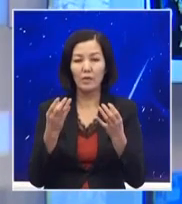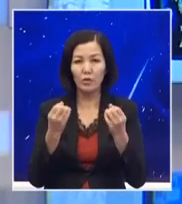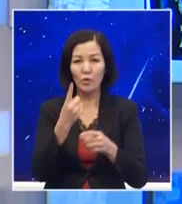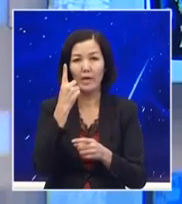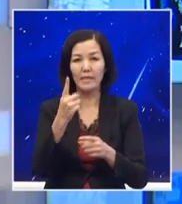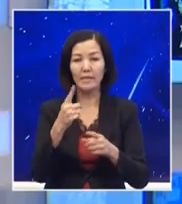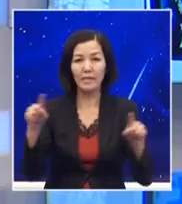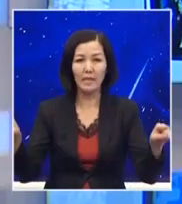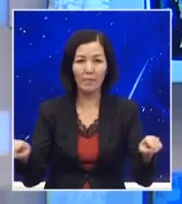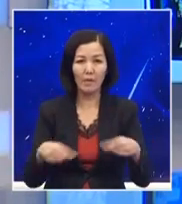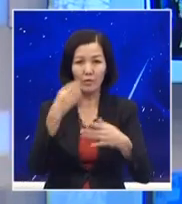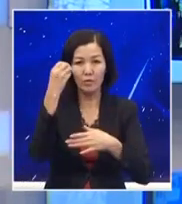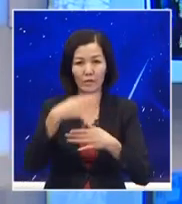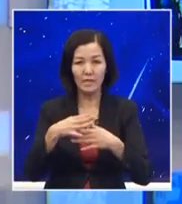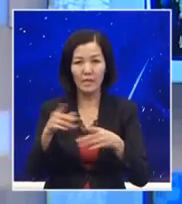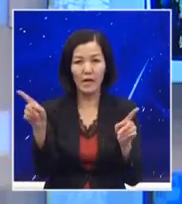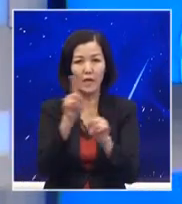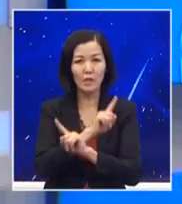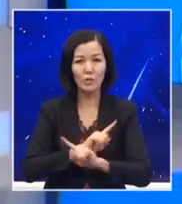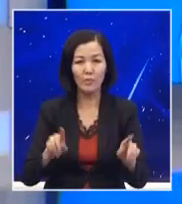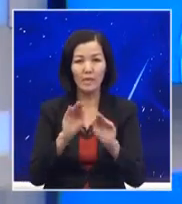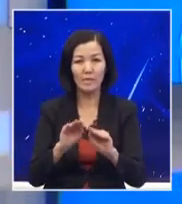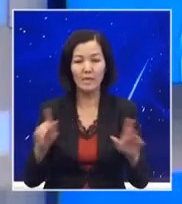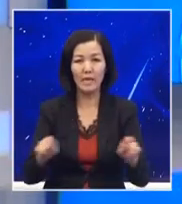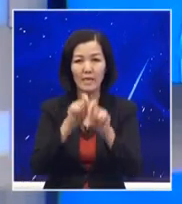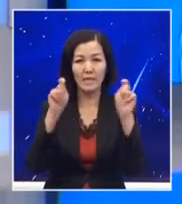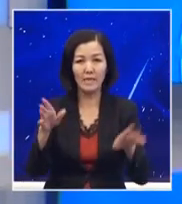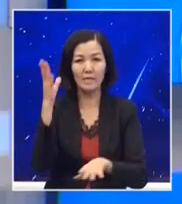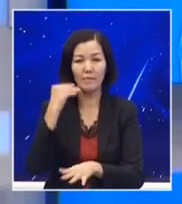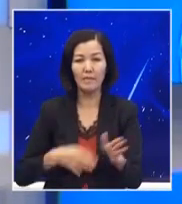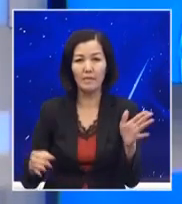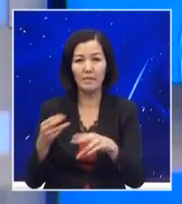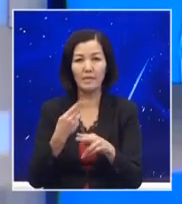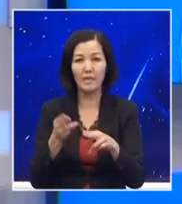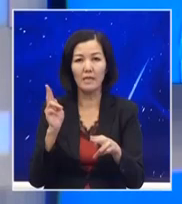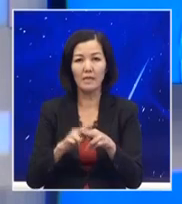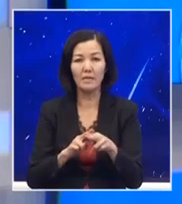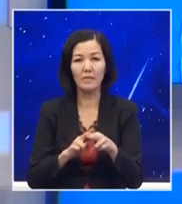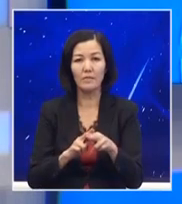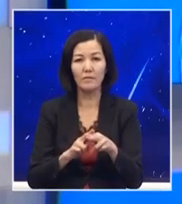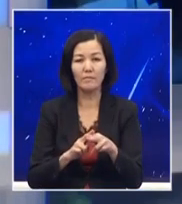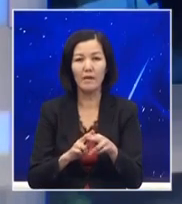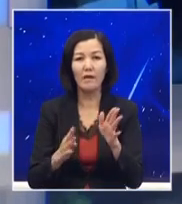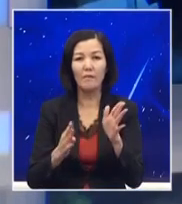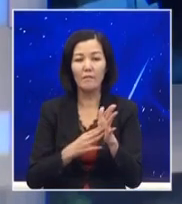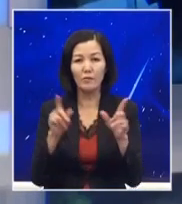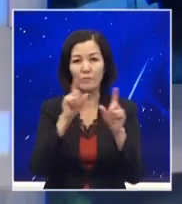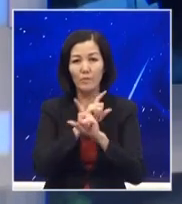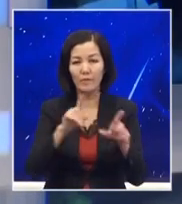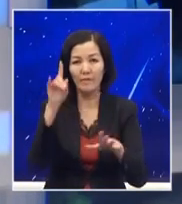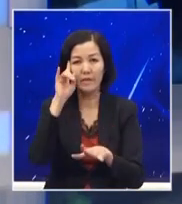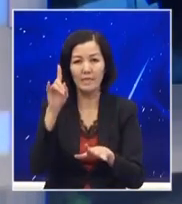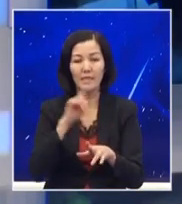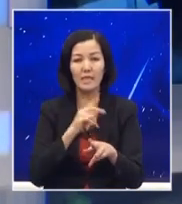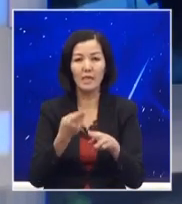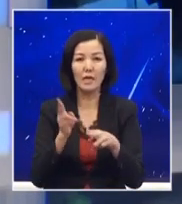Еще один реабилитационный центр для особенных детей открылся в Алматинской области. Это одно из 8 учреждений в